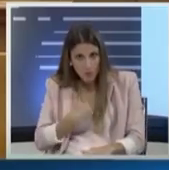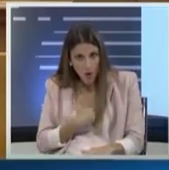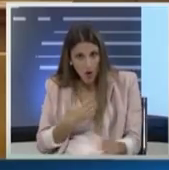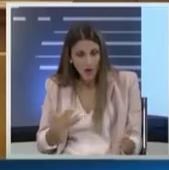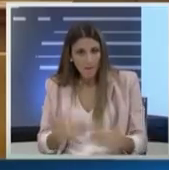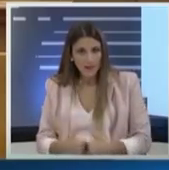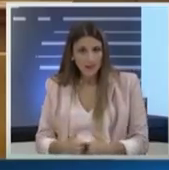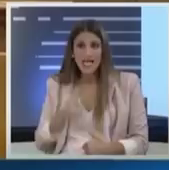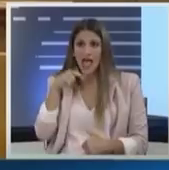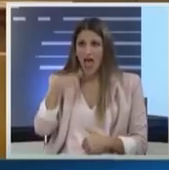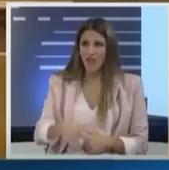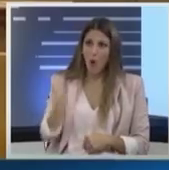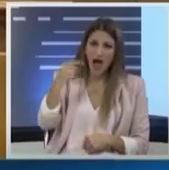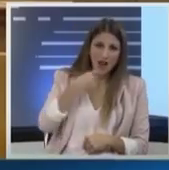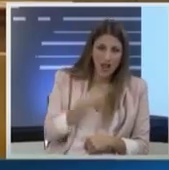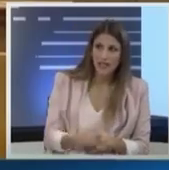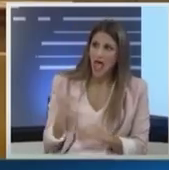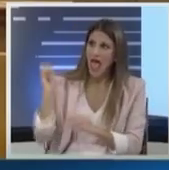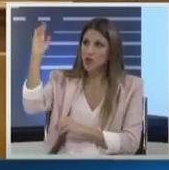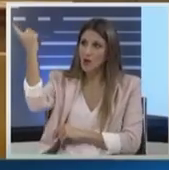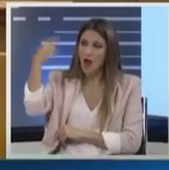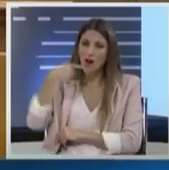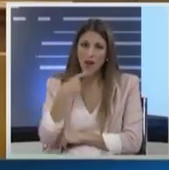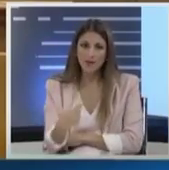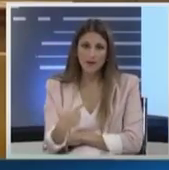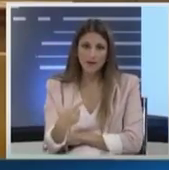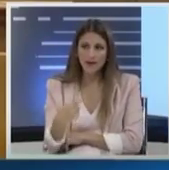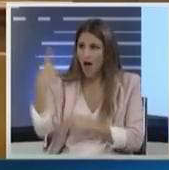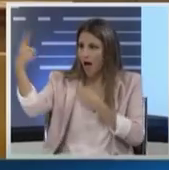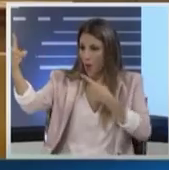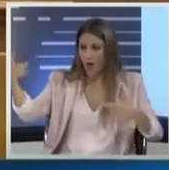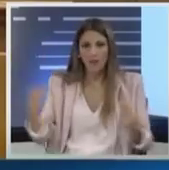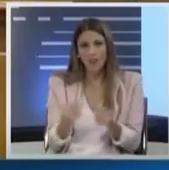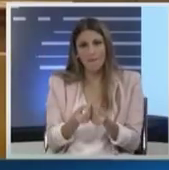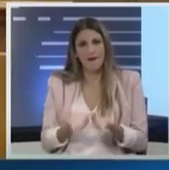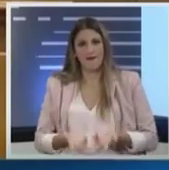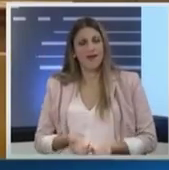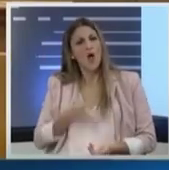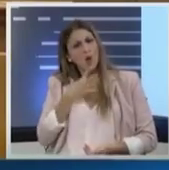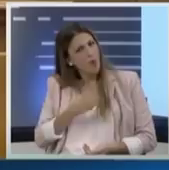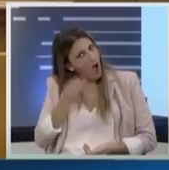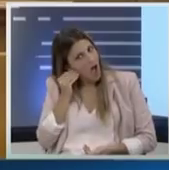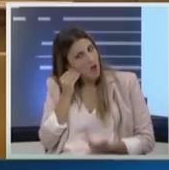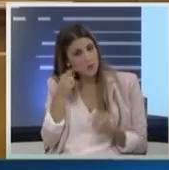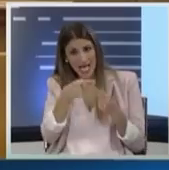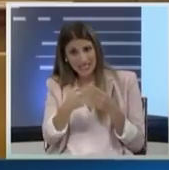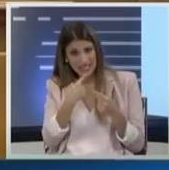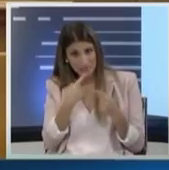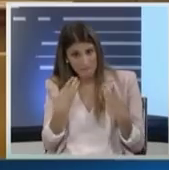εξωτερικό ζητάτε ευρωπαϊκές λύσεις. Και τα δύο δεν γίνονται. Διότι σας άκουσα κάποια στιγμή να